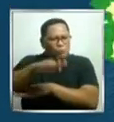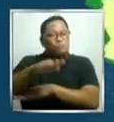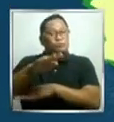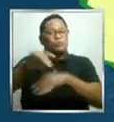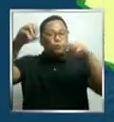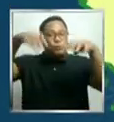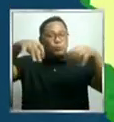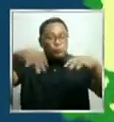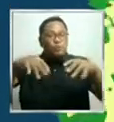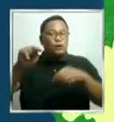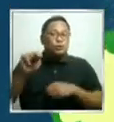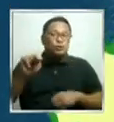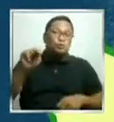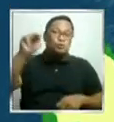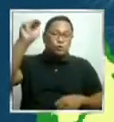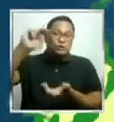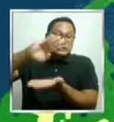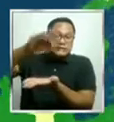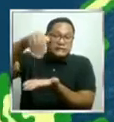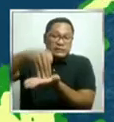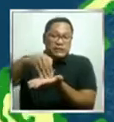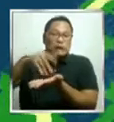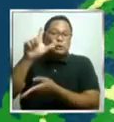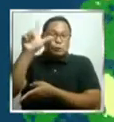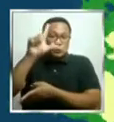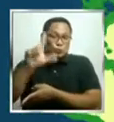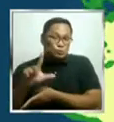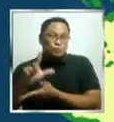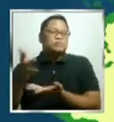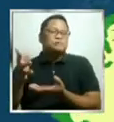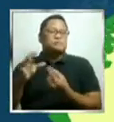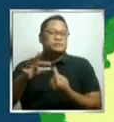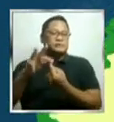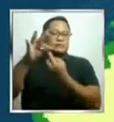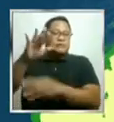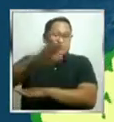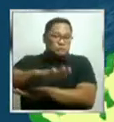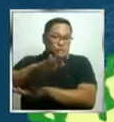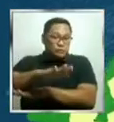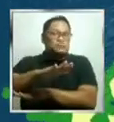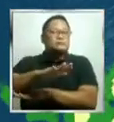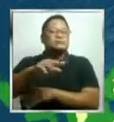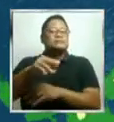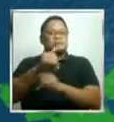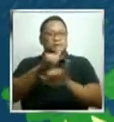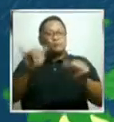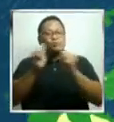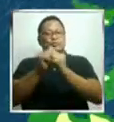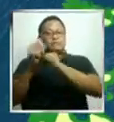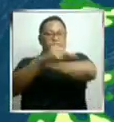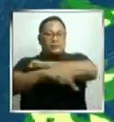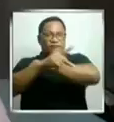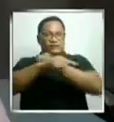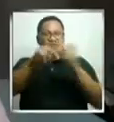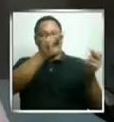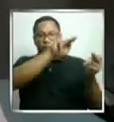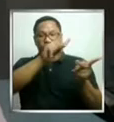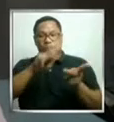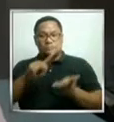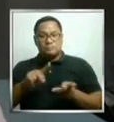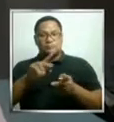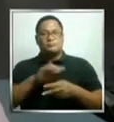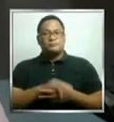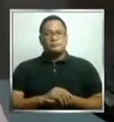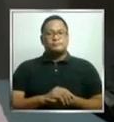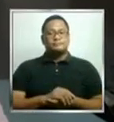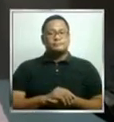may Northern at Central Luzon, lalong-lalo na sa hapon, kasama na ang probinsya ng Palawan. At yan ang